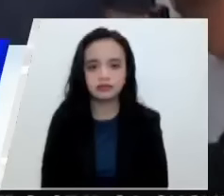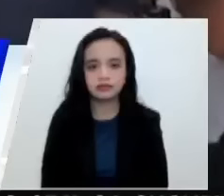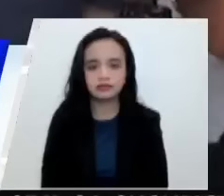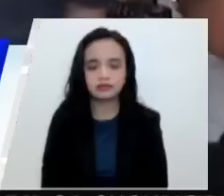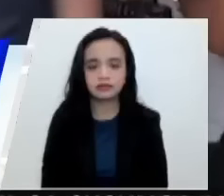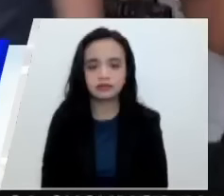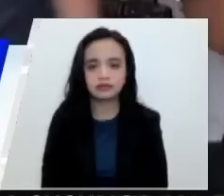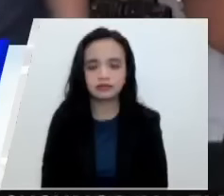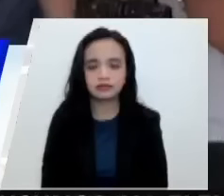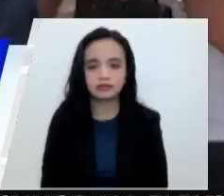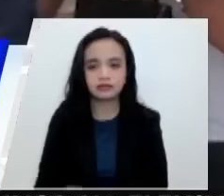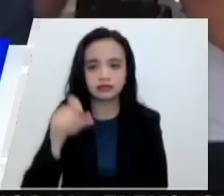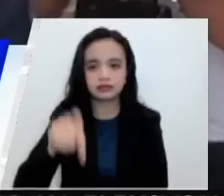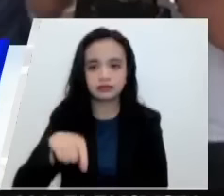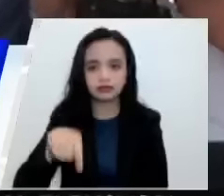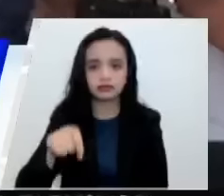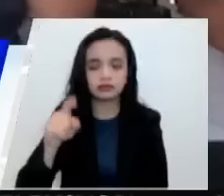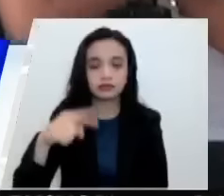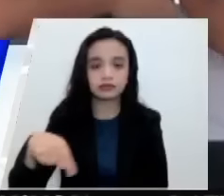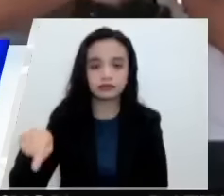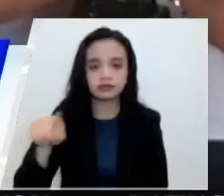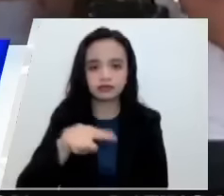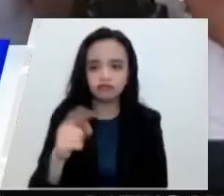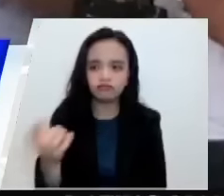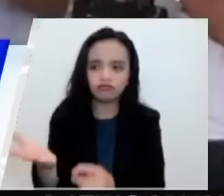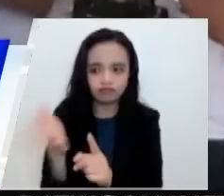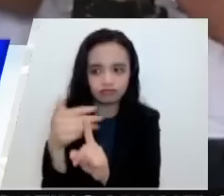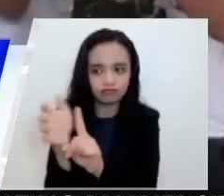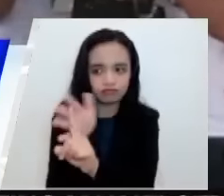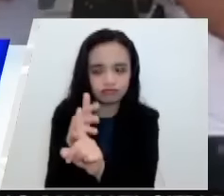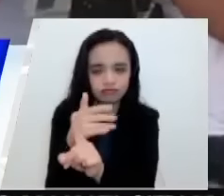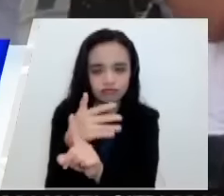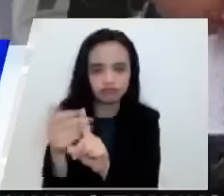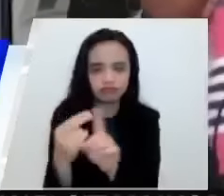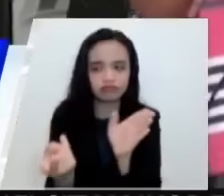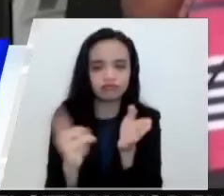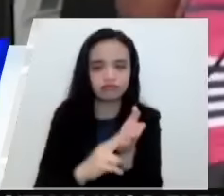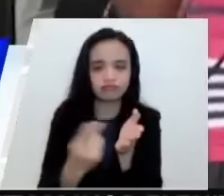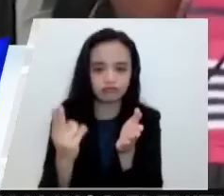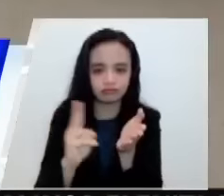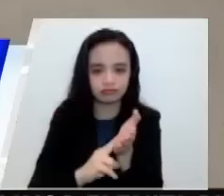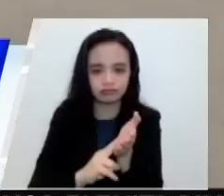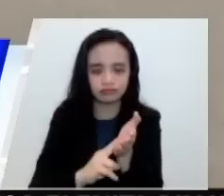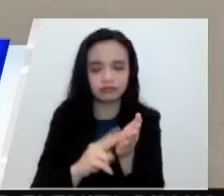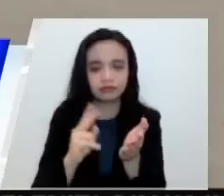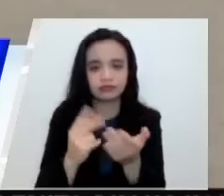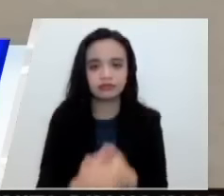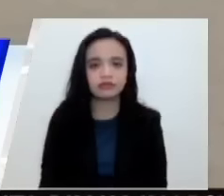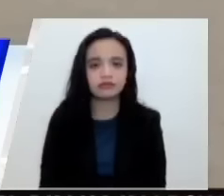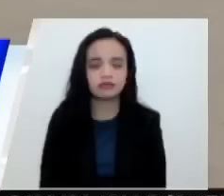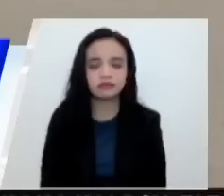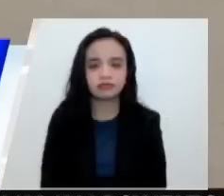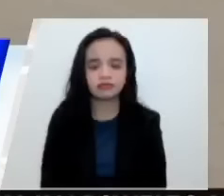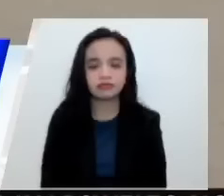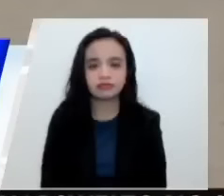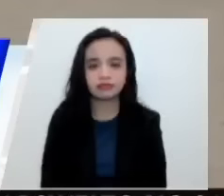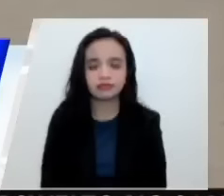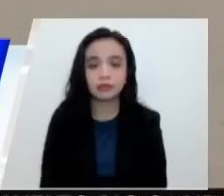kailangan pa silang suhulan para papirmahin sa People's Initiative. Binigyang diin din niya